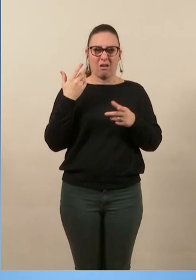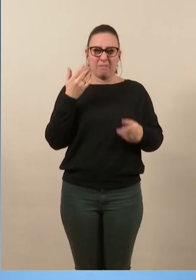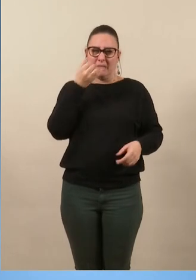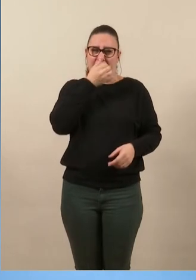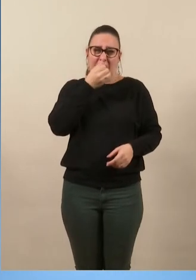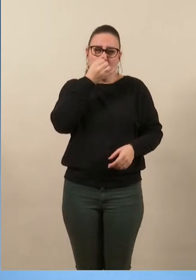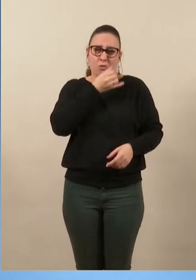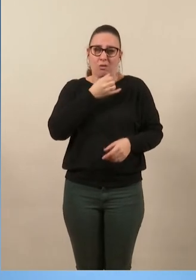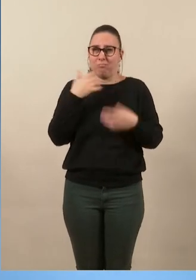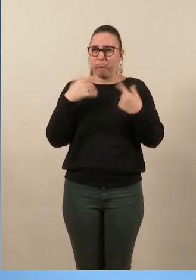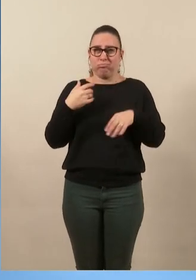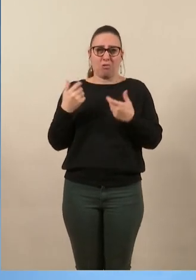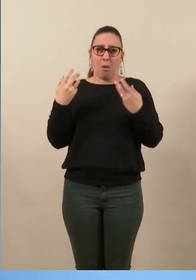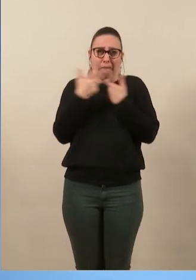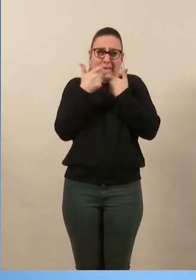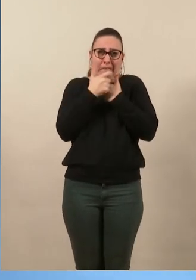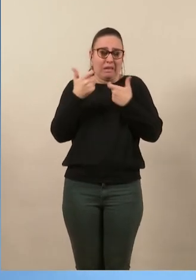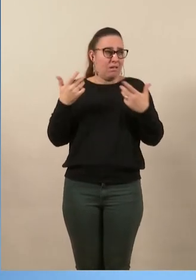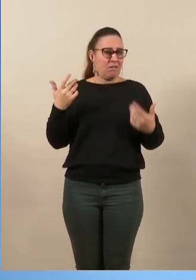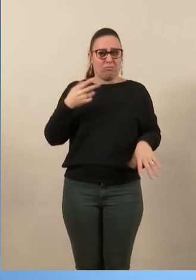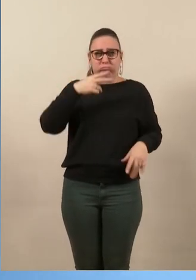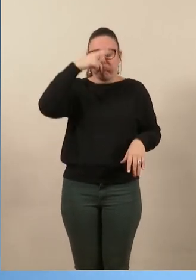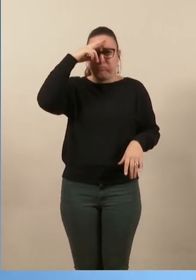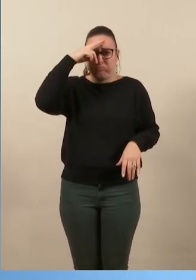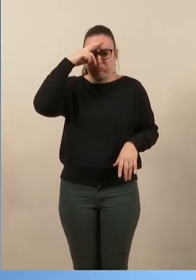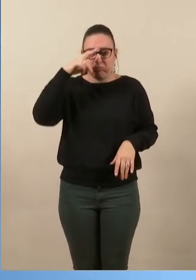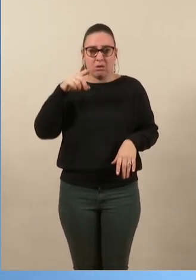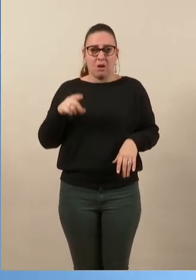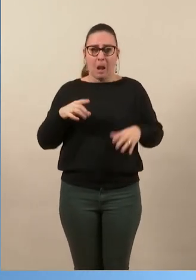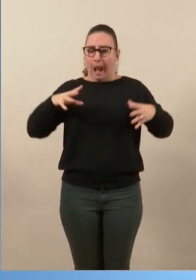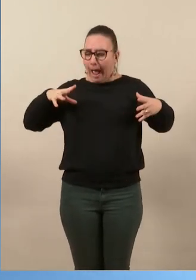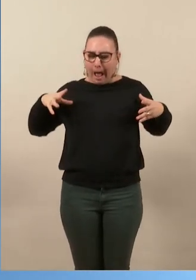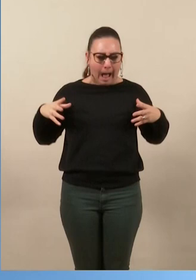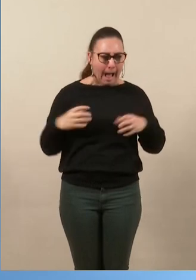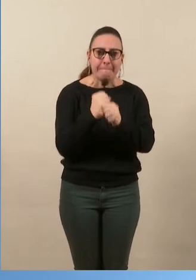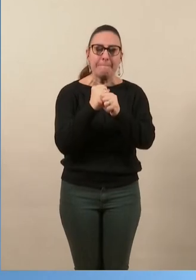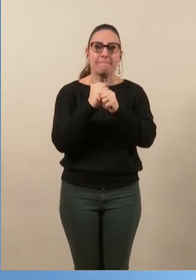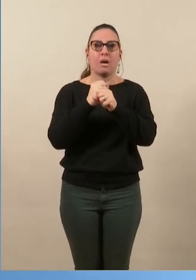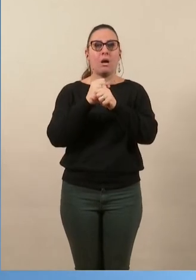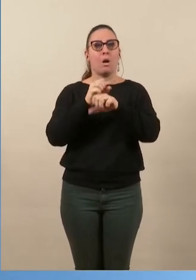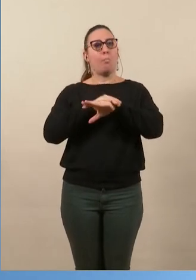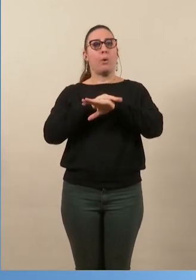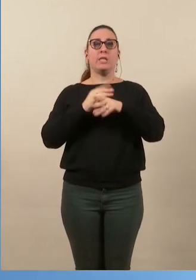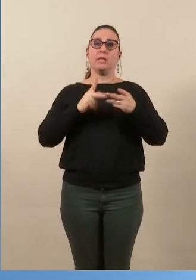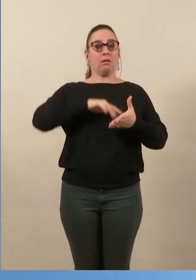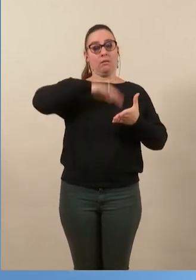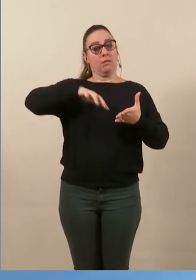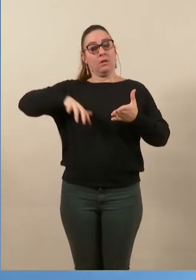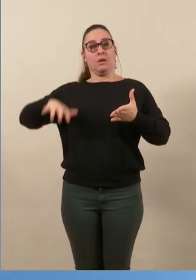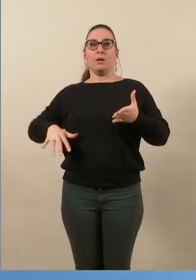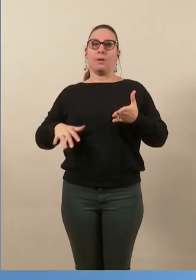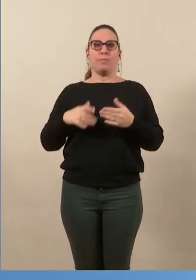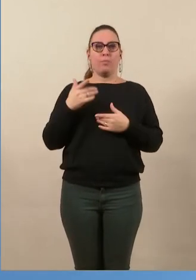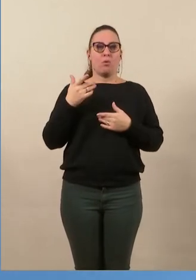peut-être que ça c'est tellement c'est tellement idiot de vouloir compiler toute une politique pour la faire passer dans dans le fil d'une